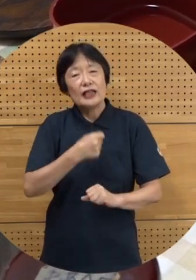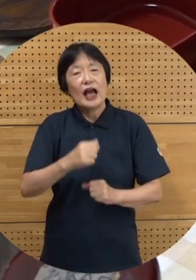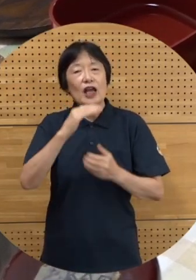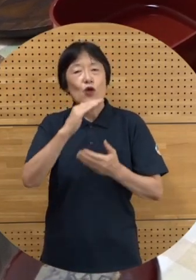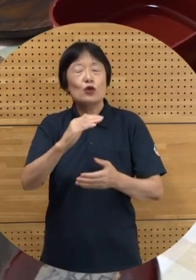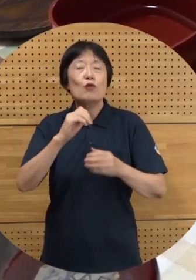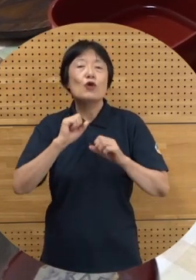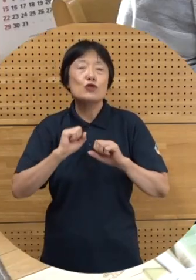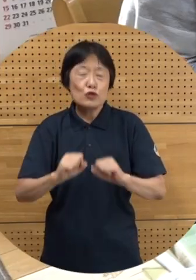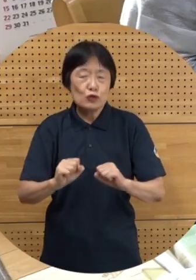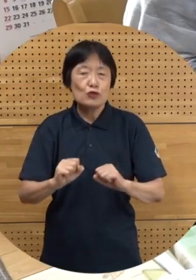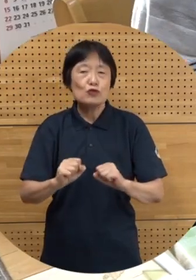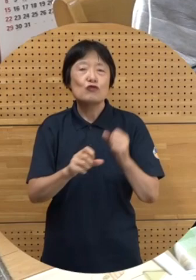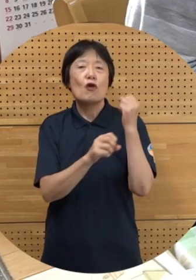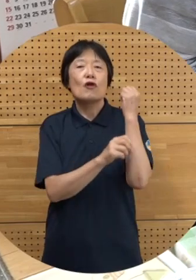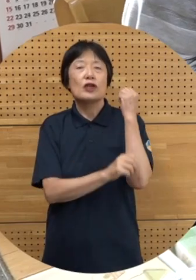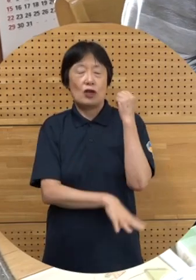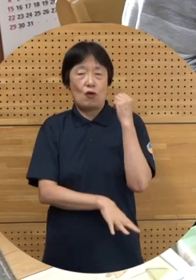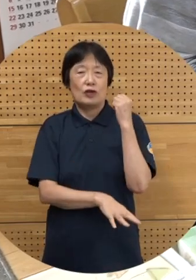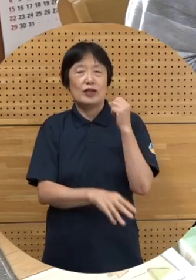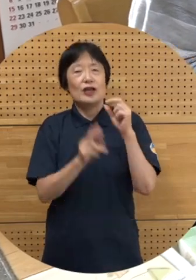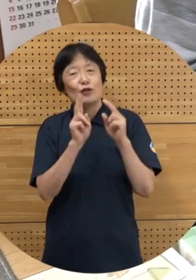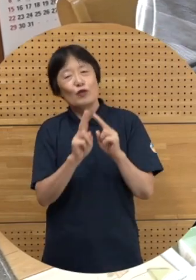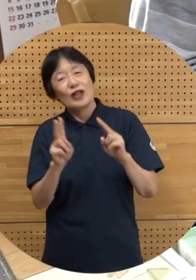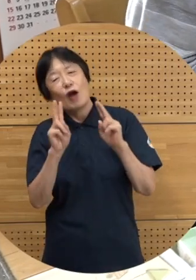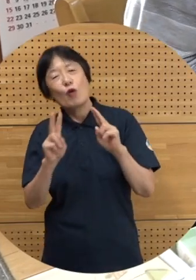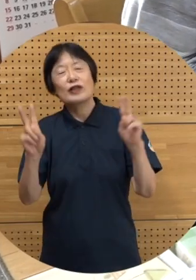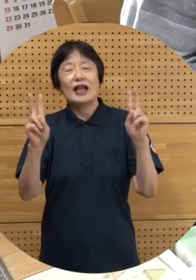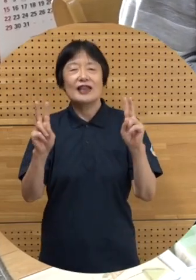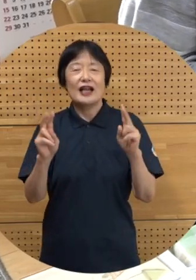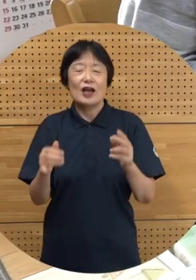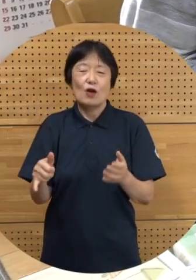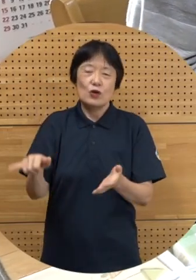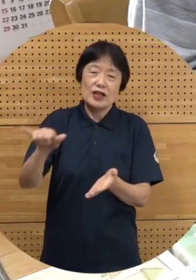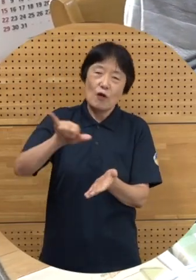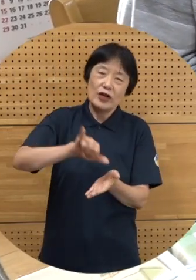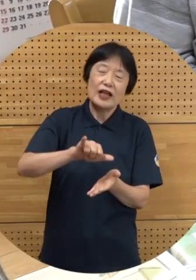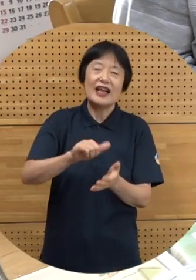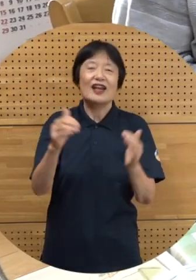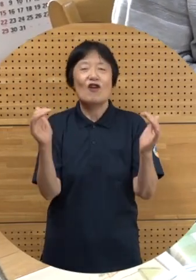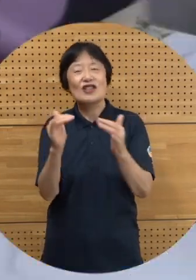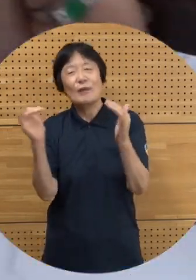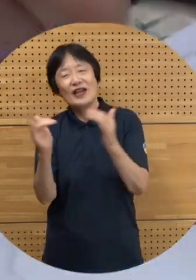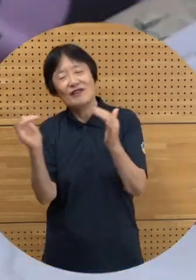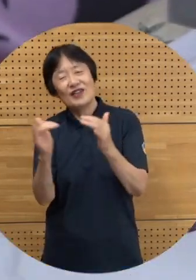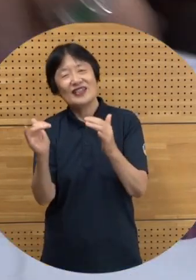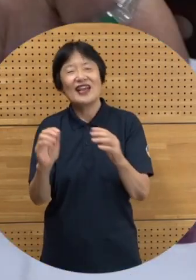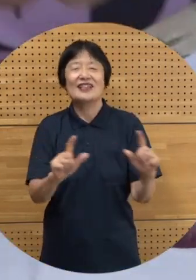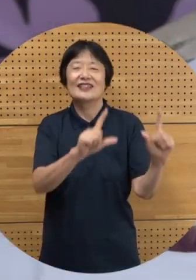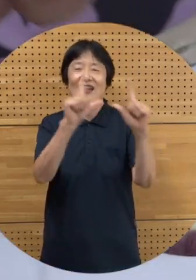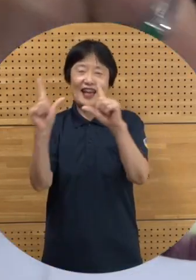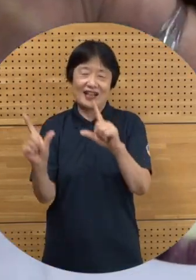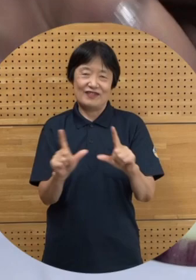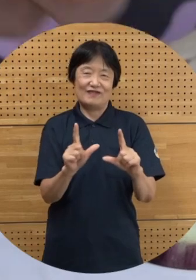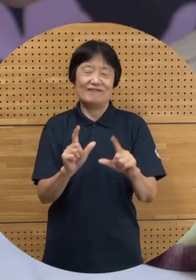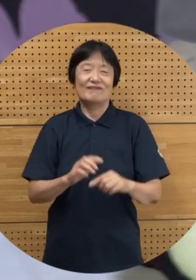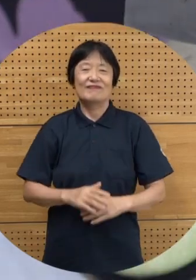ごすを基本として、歌を歌ったり、お茶を入れたり、おしゃべりをしたりして過ごしています